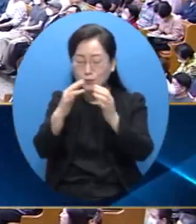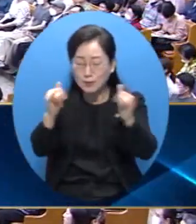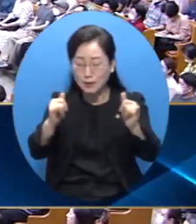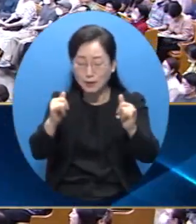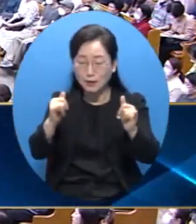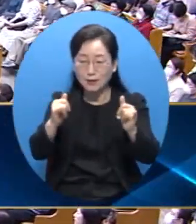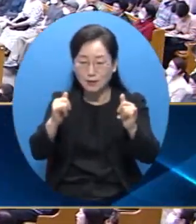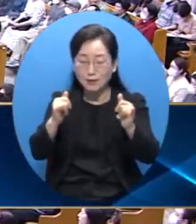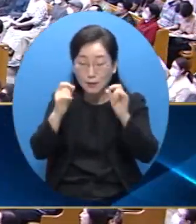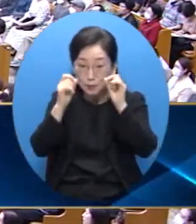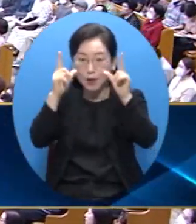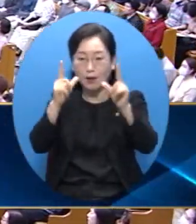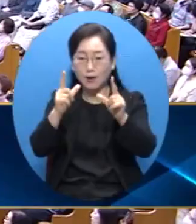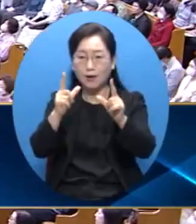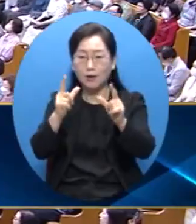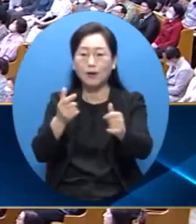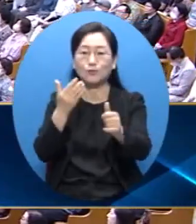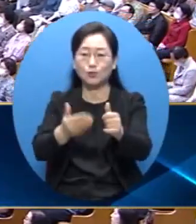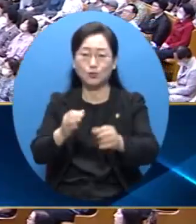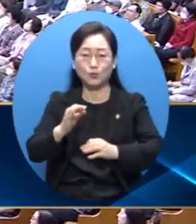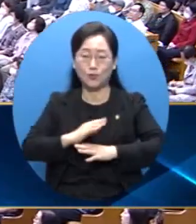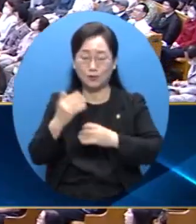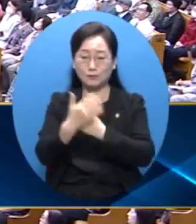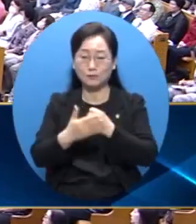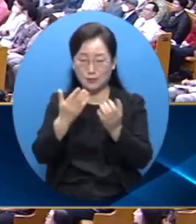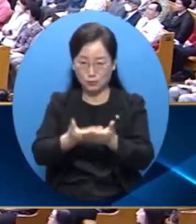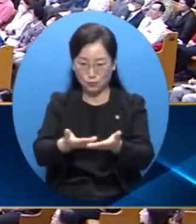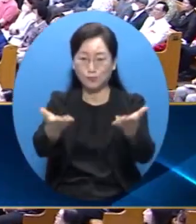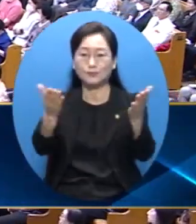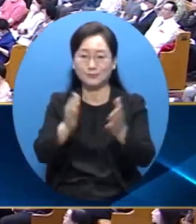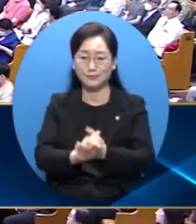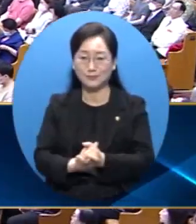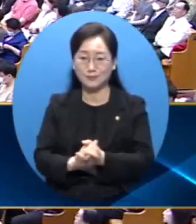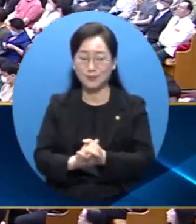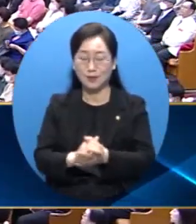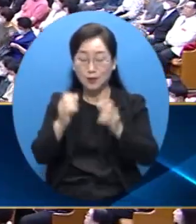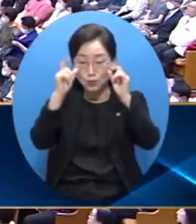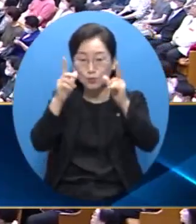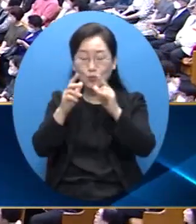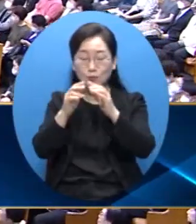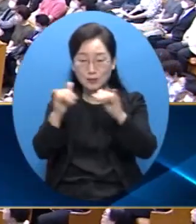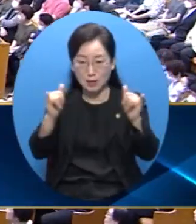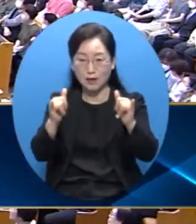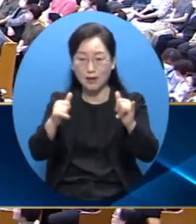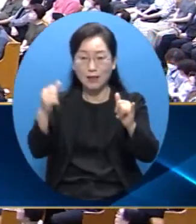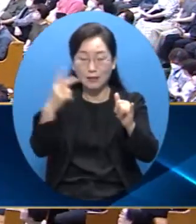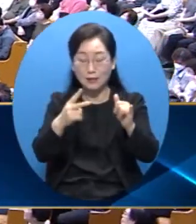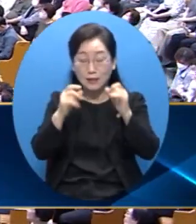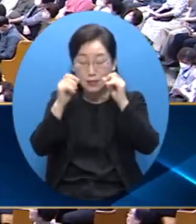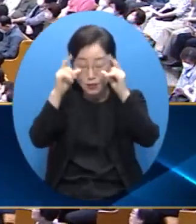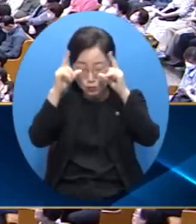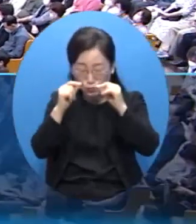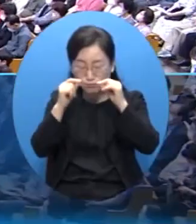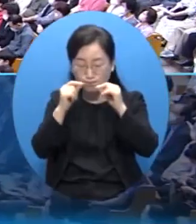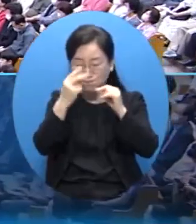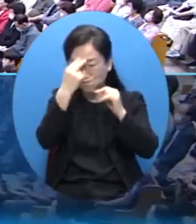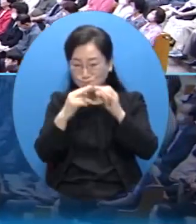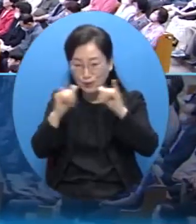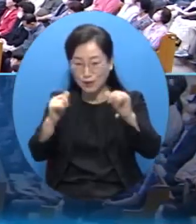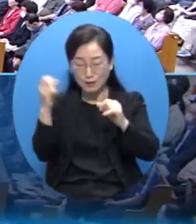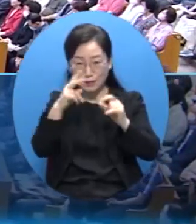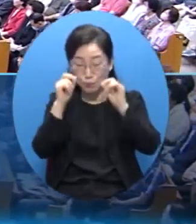다시 보게 하셔서 우리에게 놀라운 은혜를 베풀어 주셨습니다. 눈먼 자를 다시 보게 하신다고 누가복음 4장 18절을